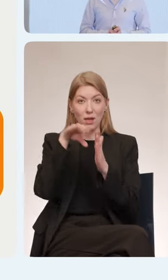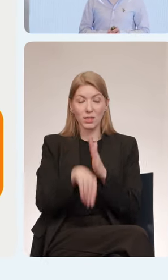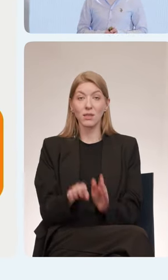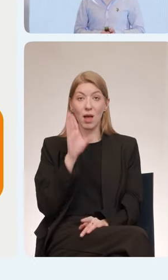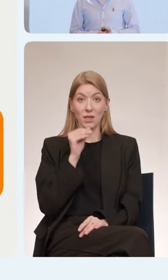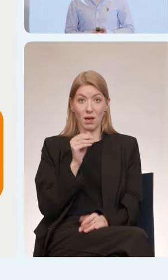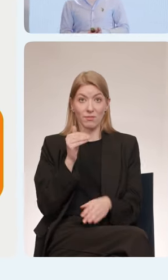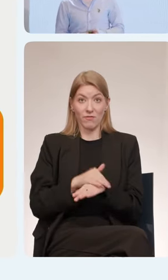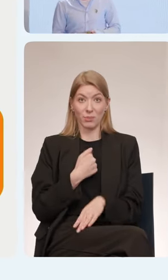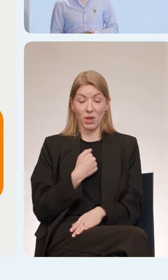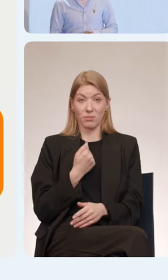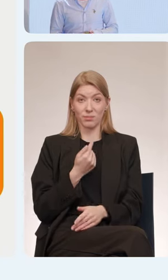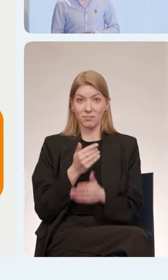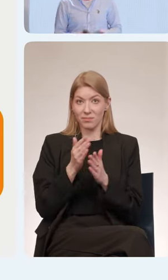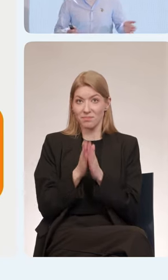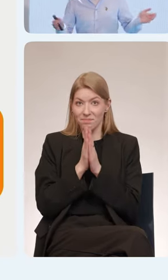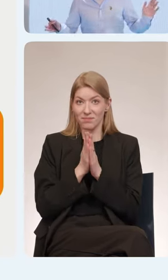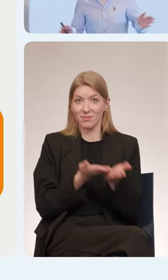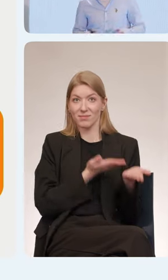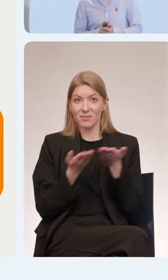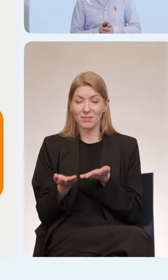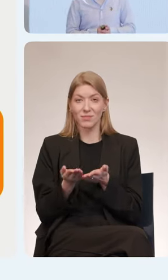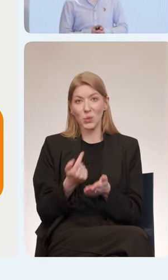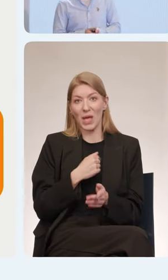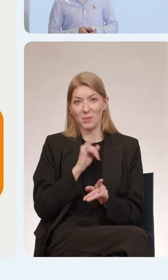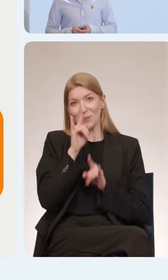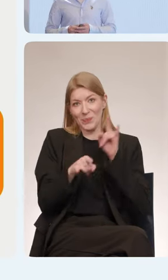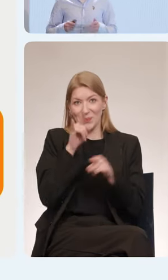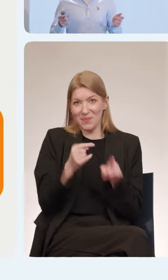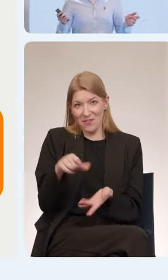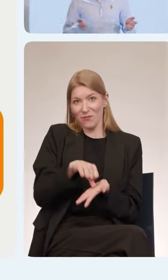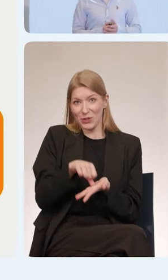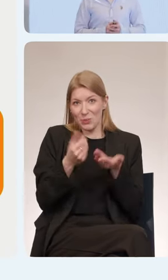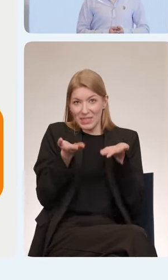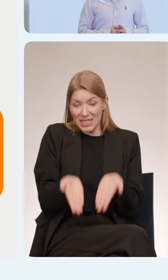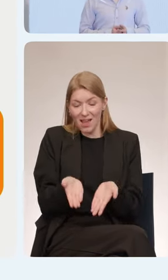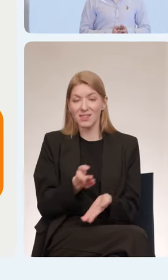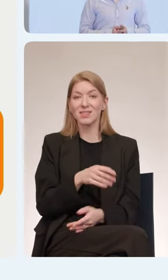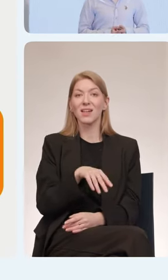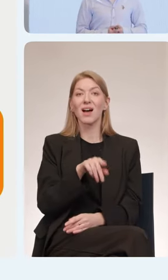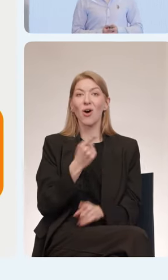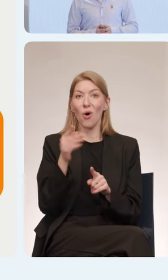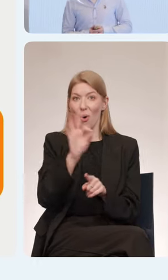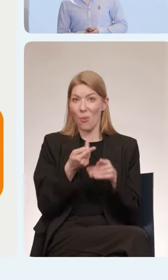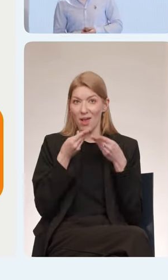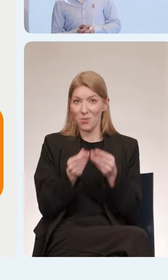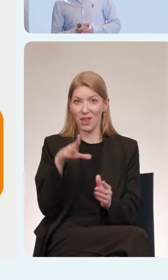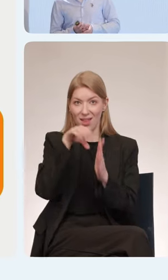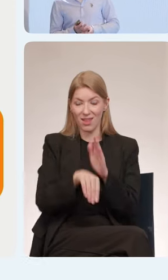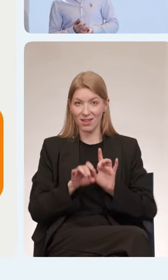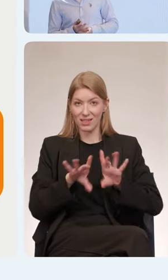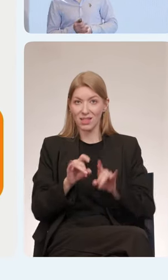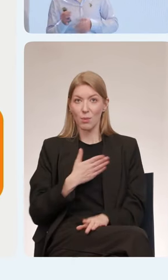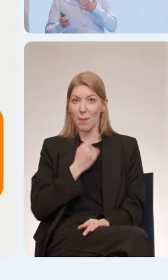пригласили выступить сюда, или когда я напросился сюда выступить, значит, про импакт-контент, моя